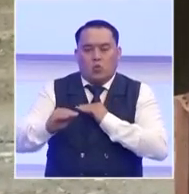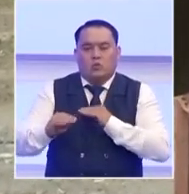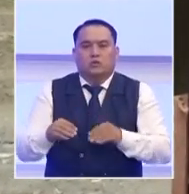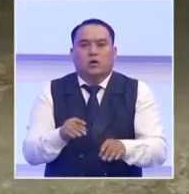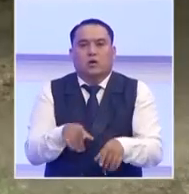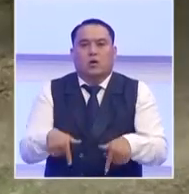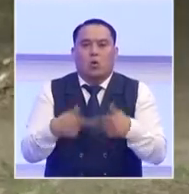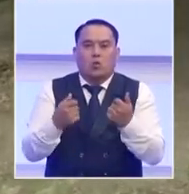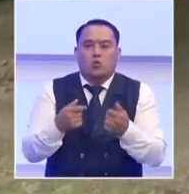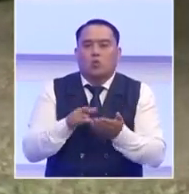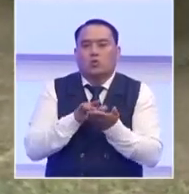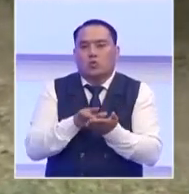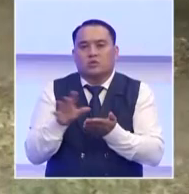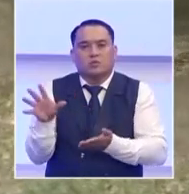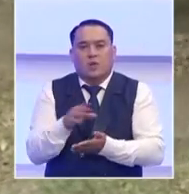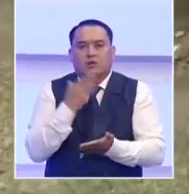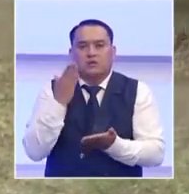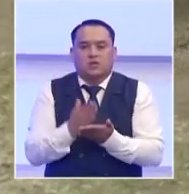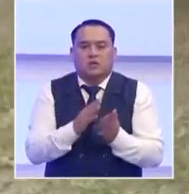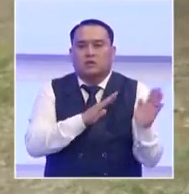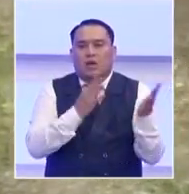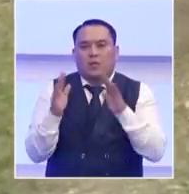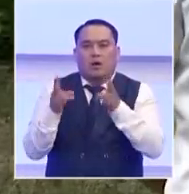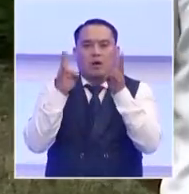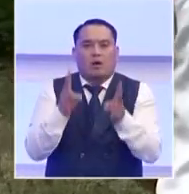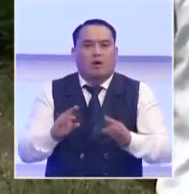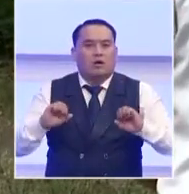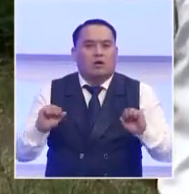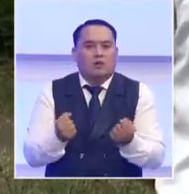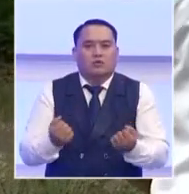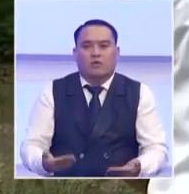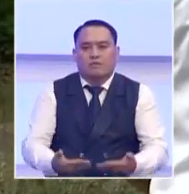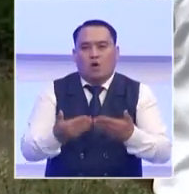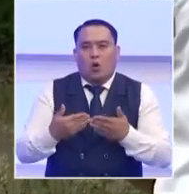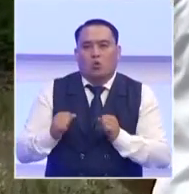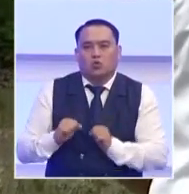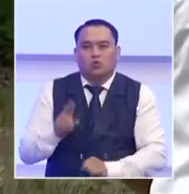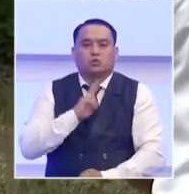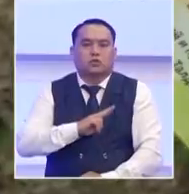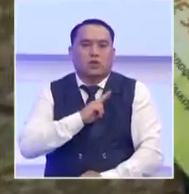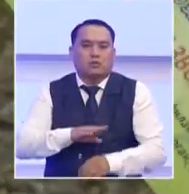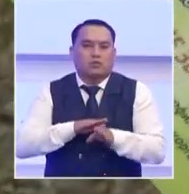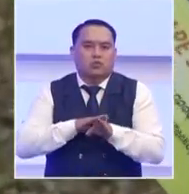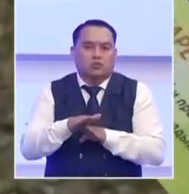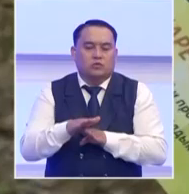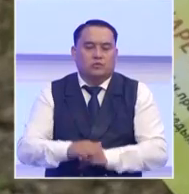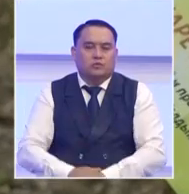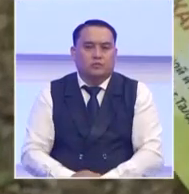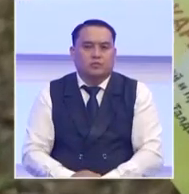де тіркелген. Төтенше жағдай саласындағылар табиғи апаттың алдын алу мақсатында жан жақта жұмыстар жүргізіп жатыр.